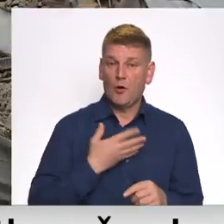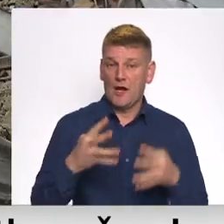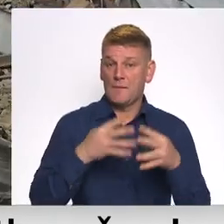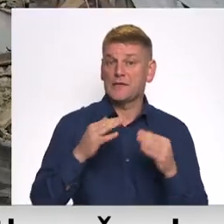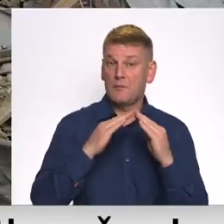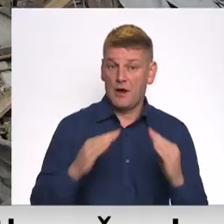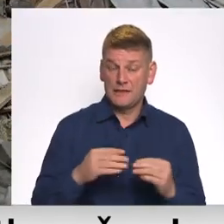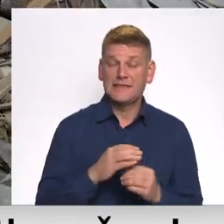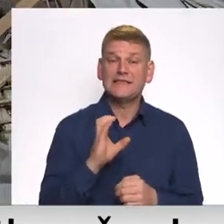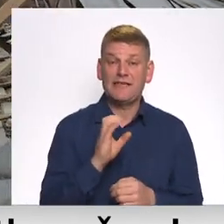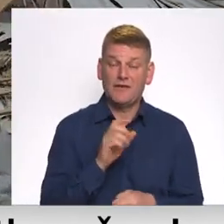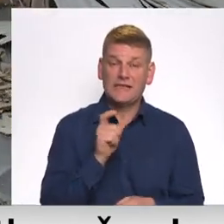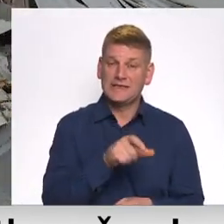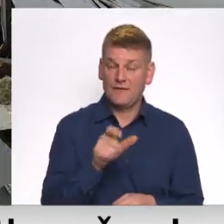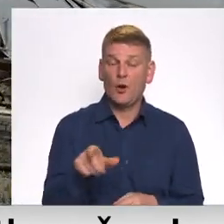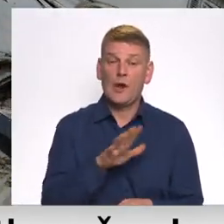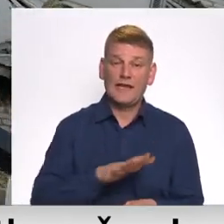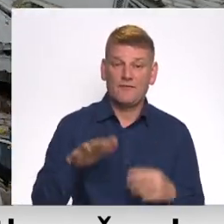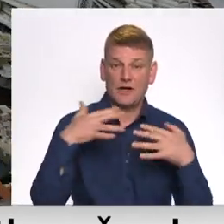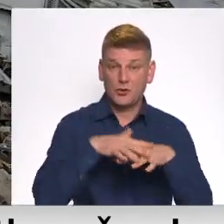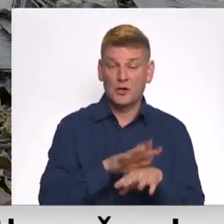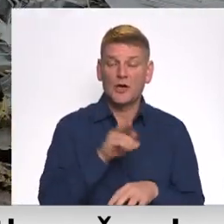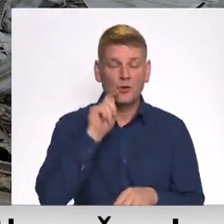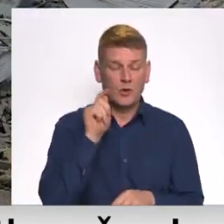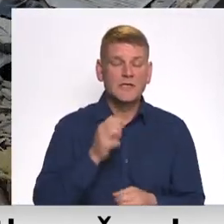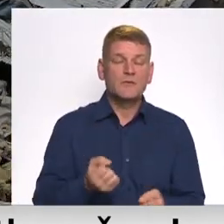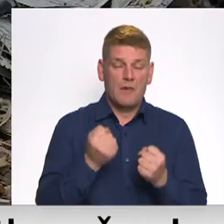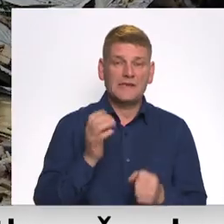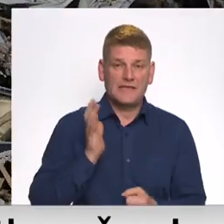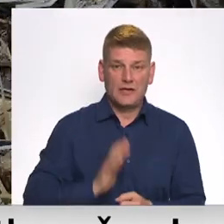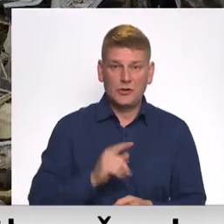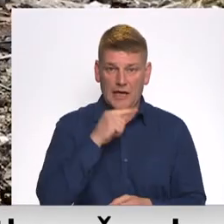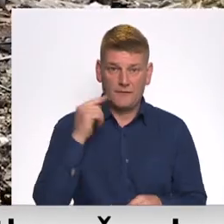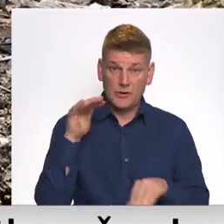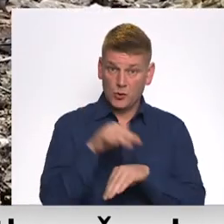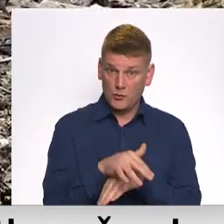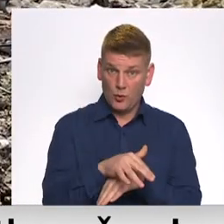mājas, proti civilo infrastruktūru, kas Ukrainā smagi cietusi Krievijas uzbrukumos.